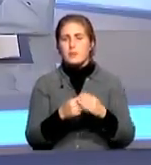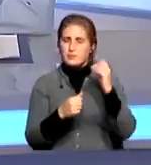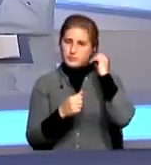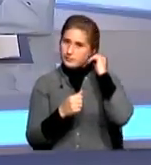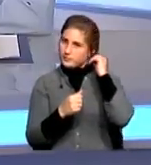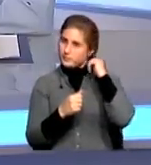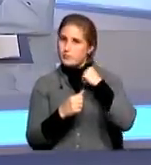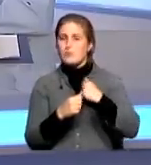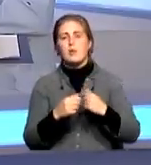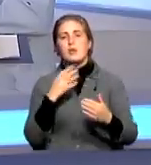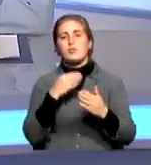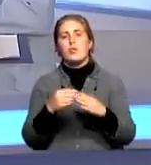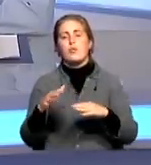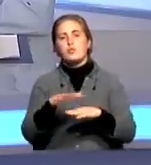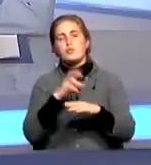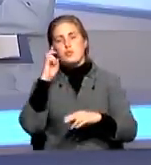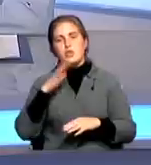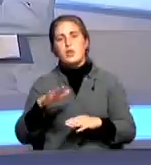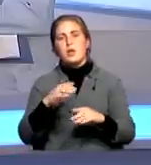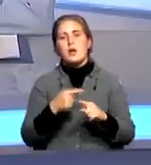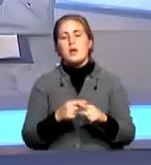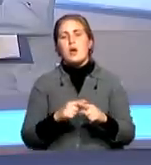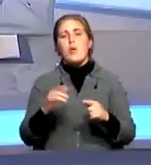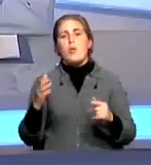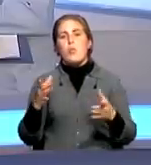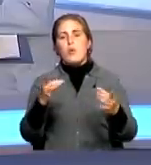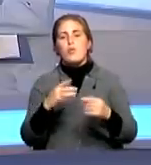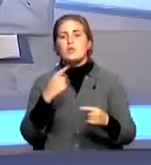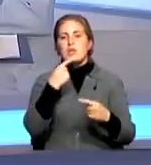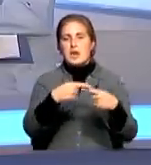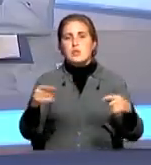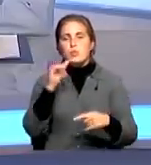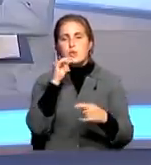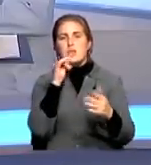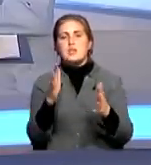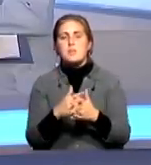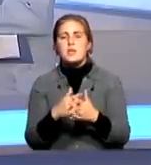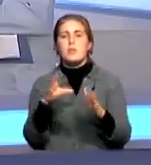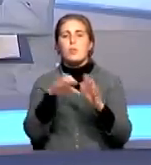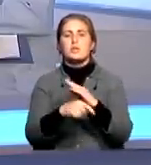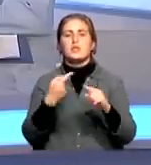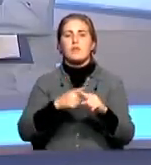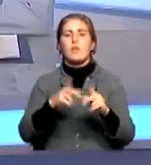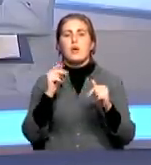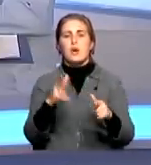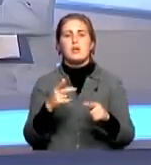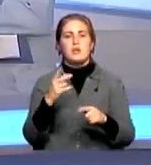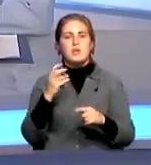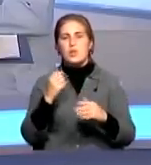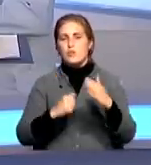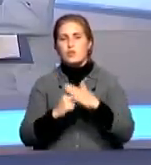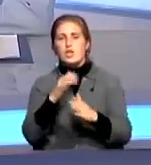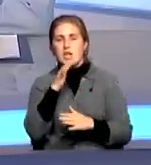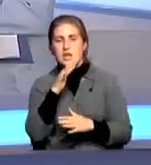территории общеобразовательного учреждения упаковок с курительными смесями, после того, как, соответственно, несовершеннолетние,